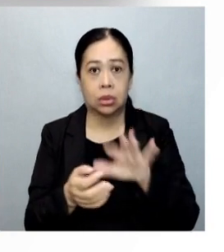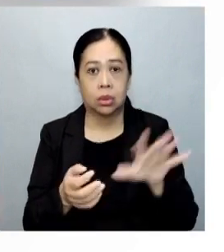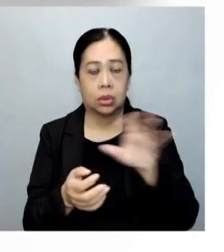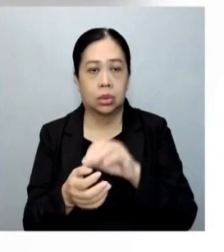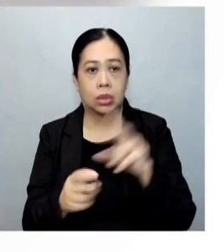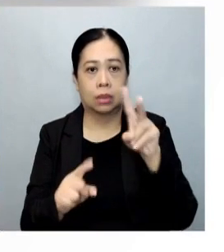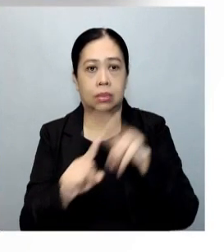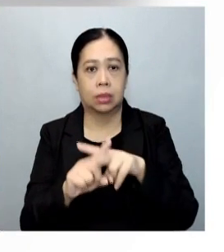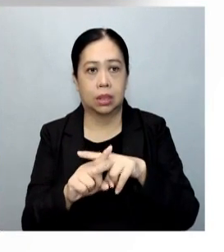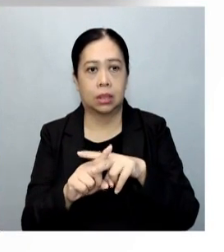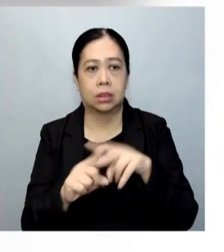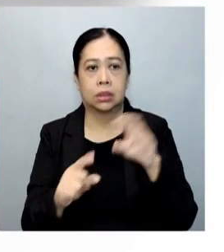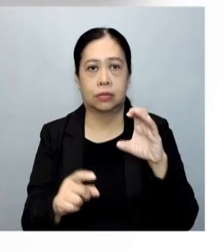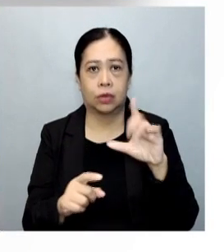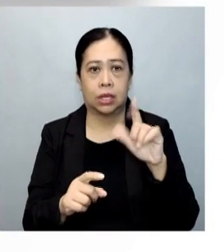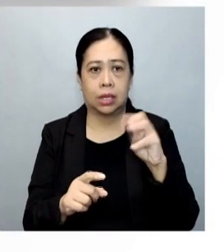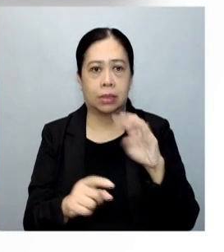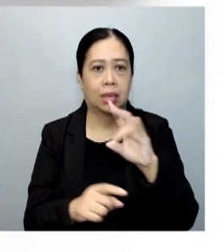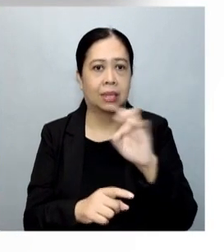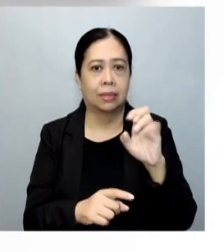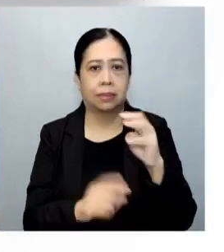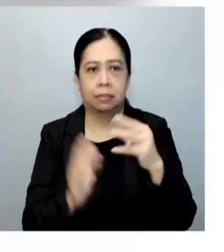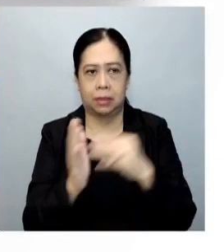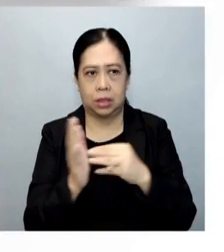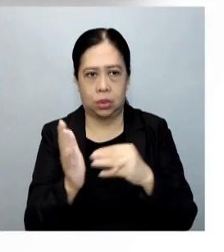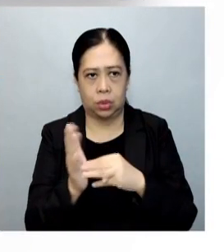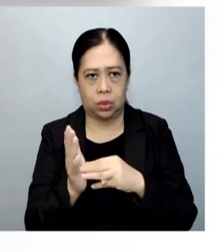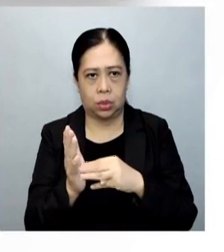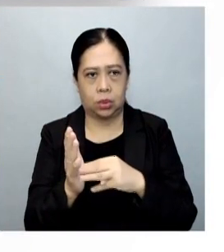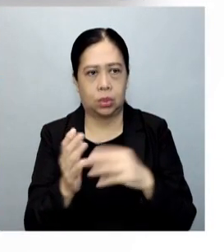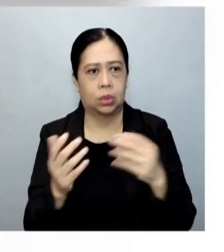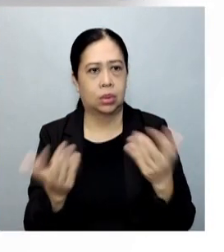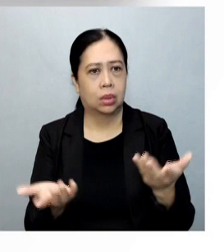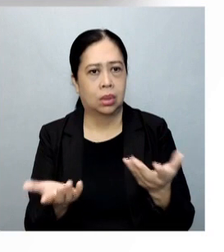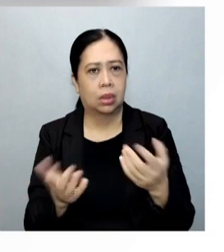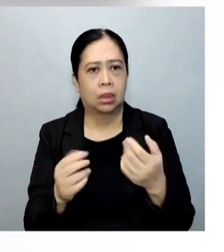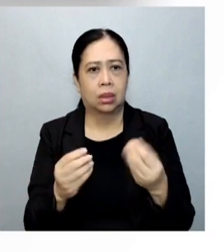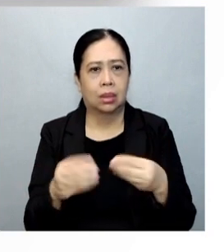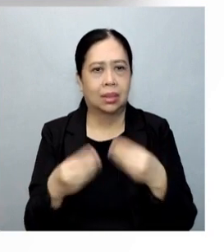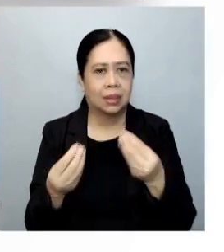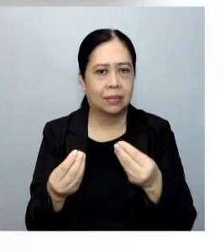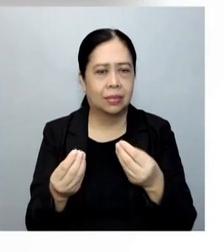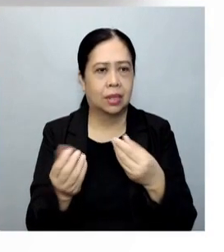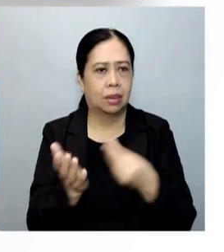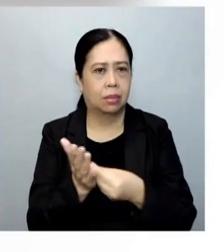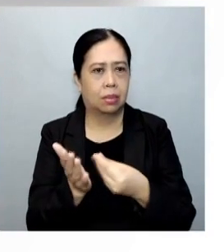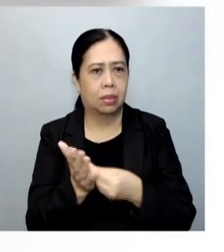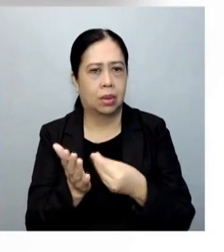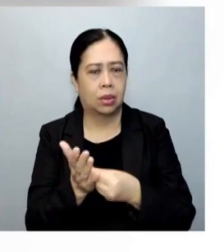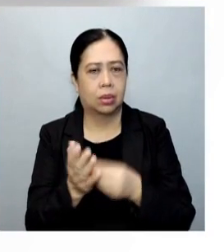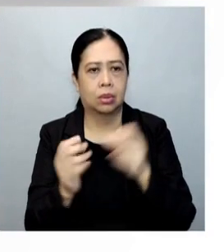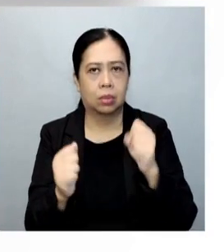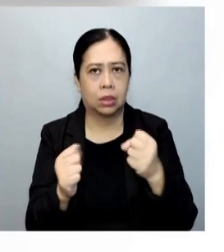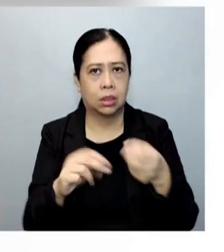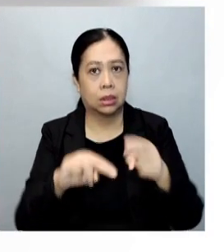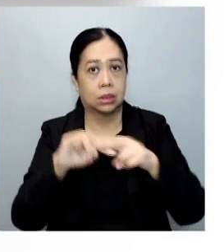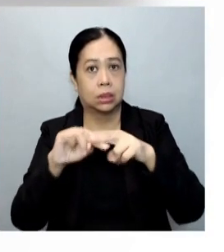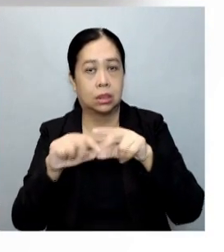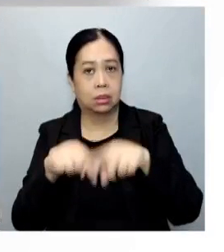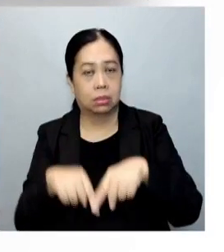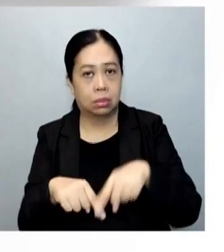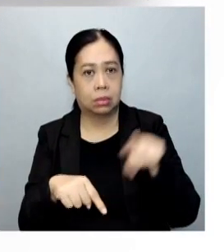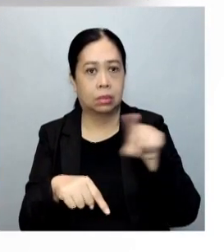for claim ay 700 million. Annual po yung pondo. Yung pong amount, maaari po yan lumaki, depende po yan doon